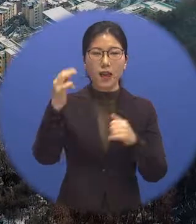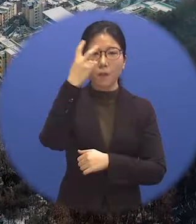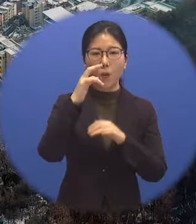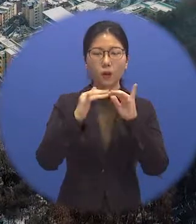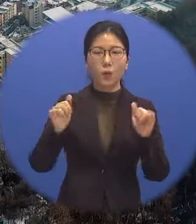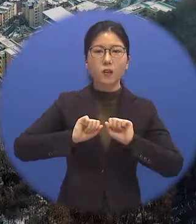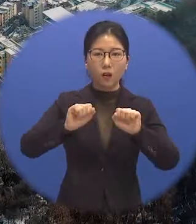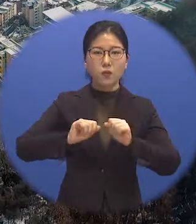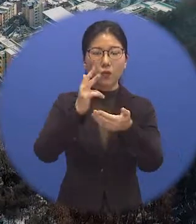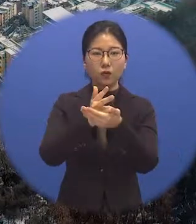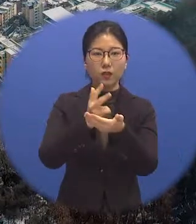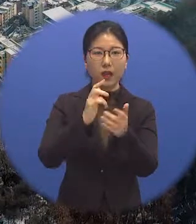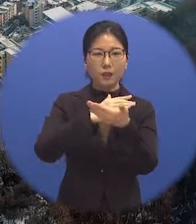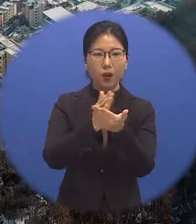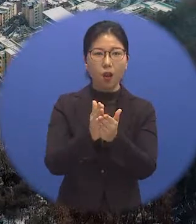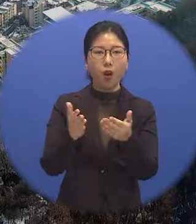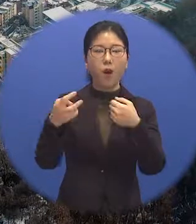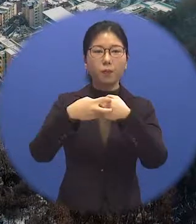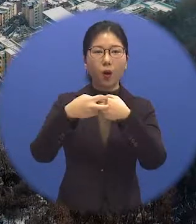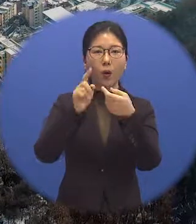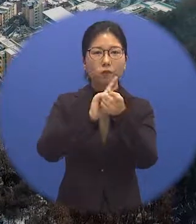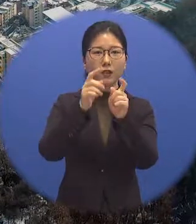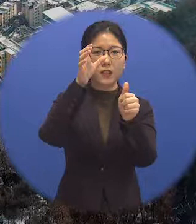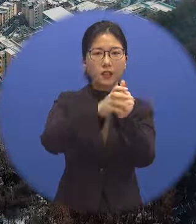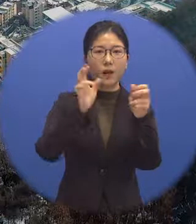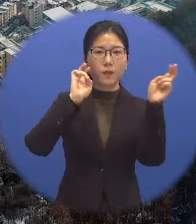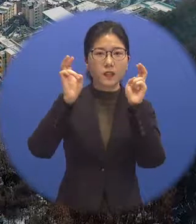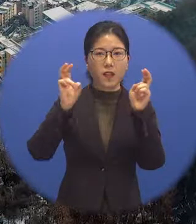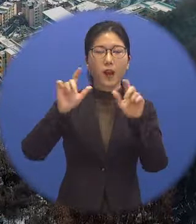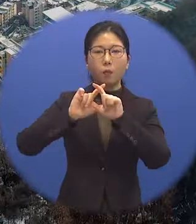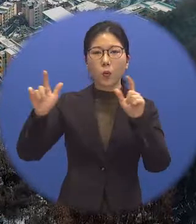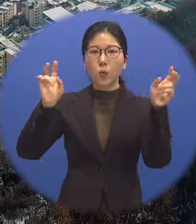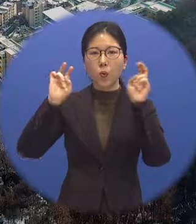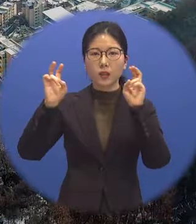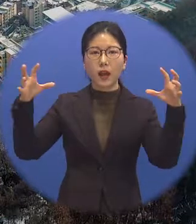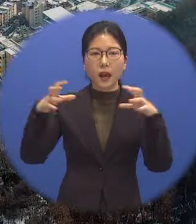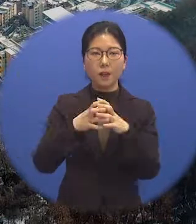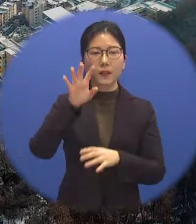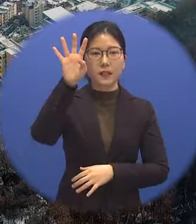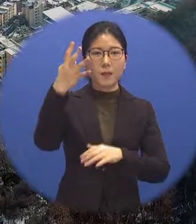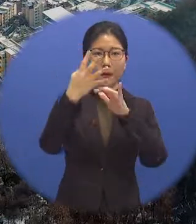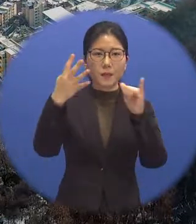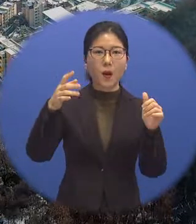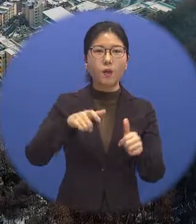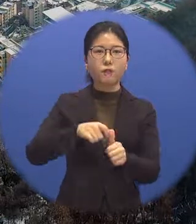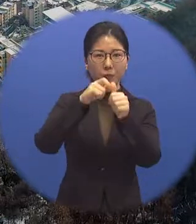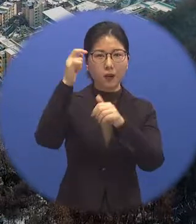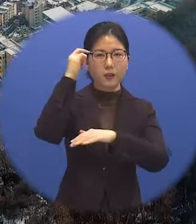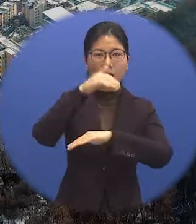영양사, 보안요원, 청소 분야, 주차관리 등 은평 성모병원 위탁업체와 일반 기업